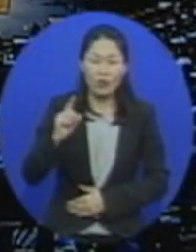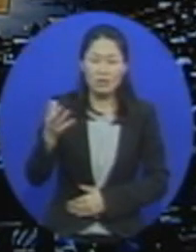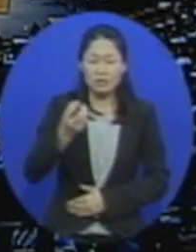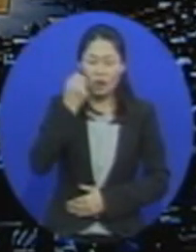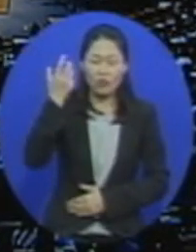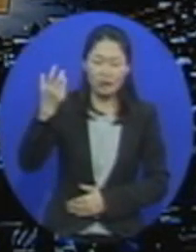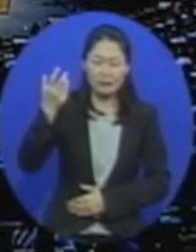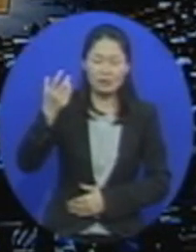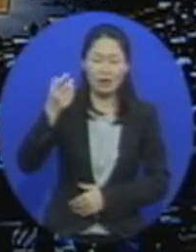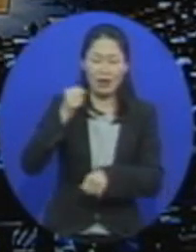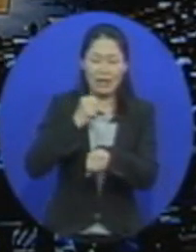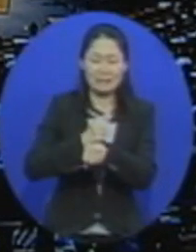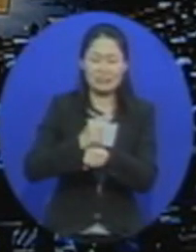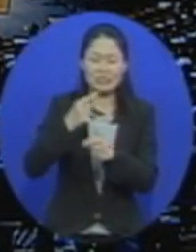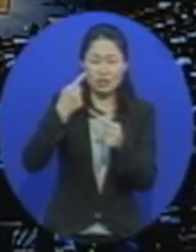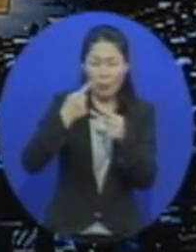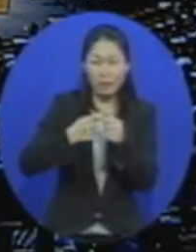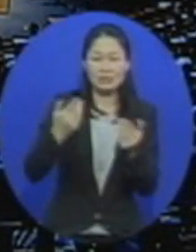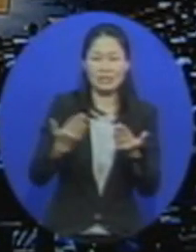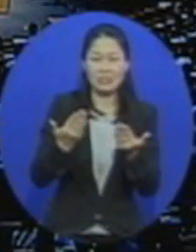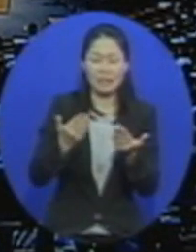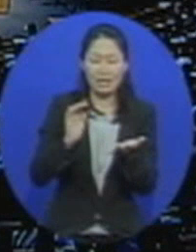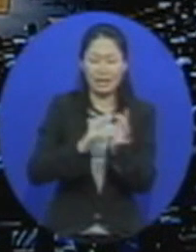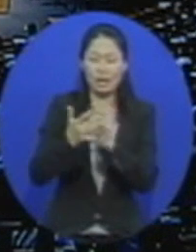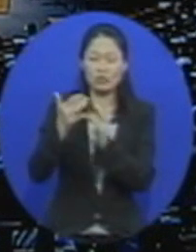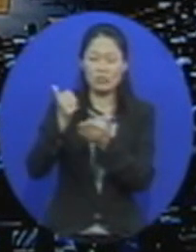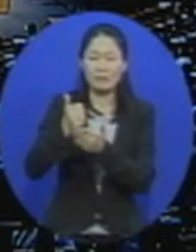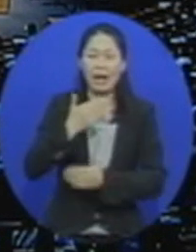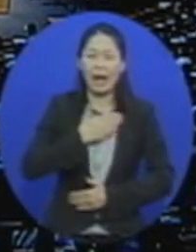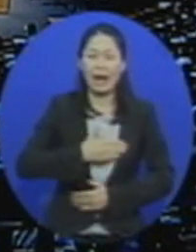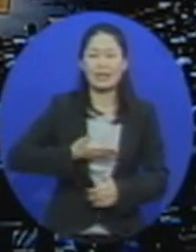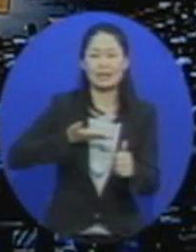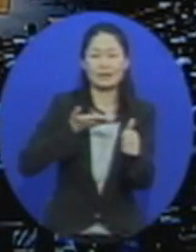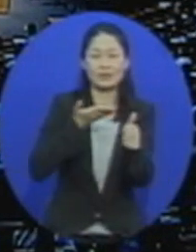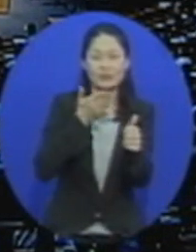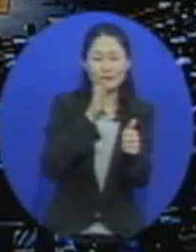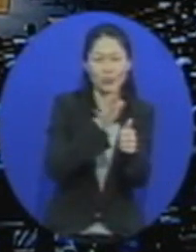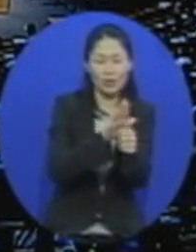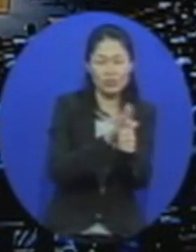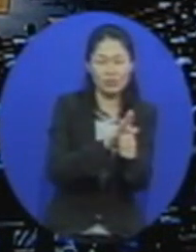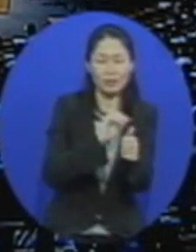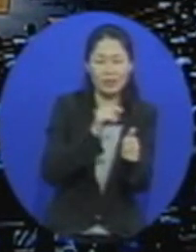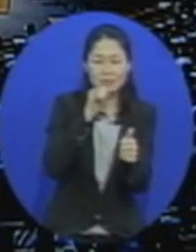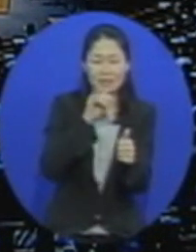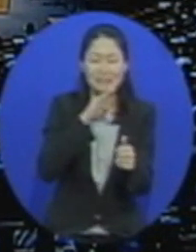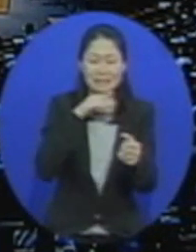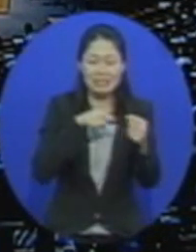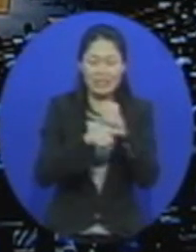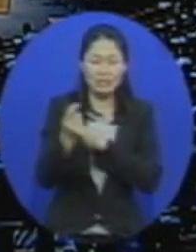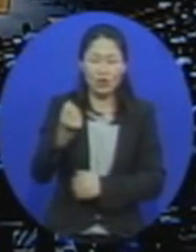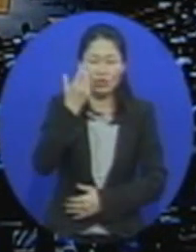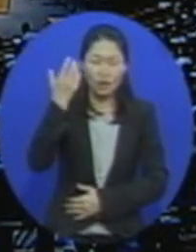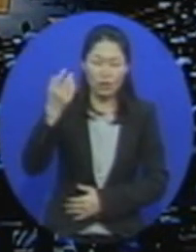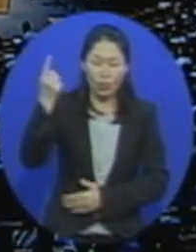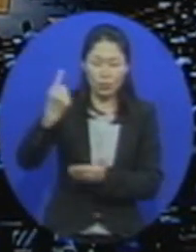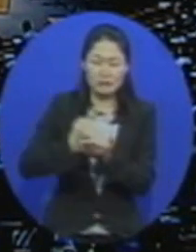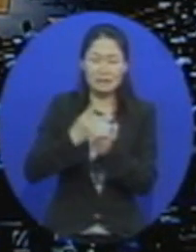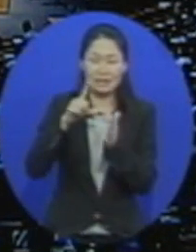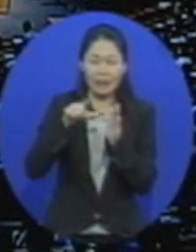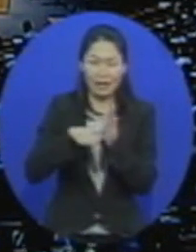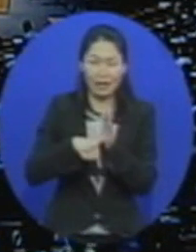분명 께서 하시는 첫 번째 일이 예수님을 알게 하시는 것이라고 그랬어요 진리의 성령이 오실 때에